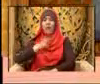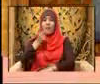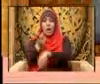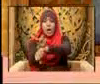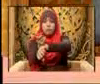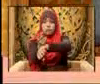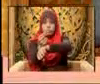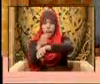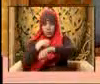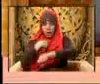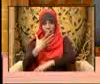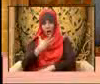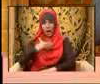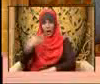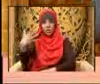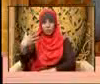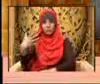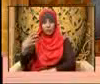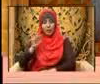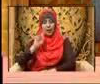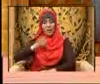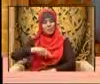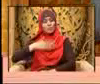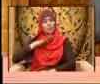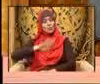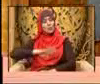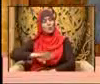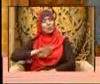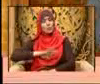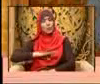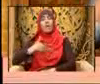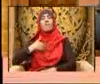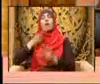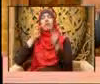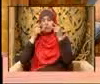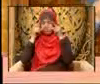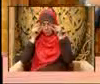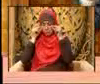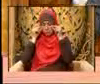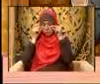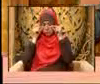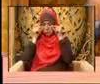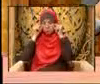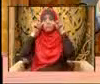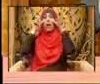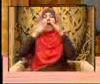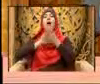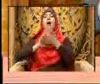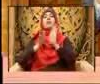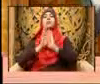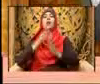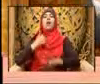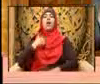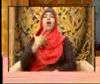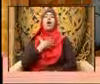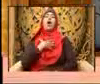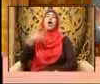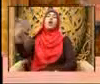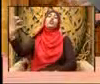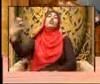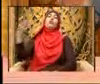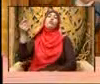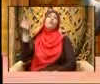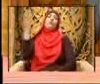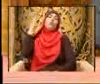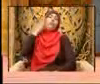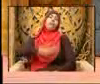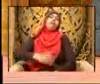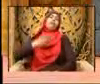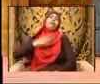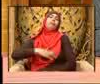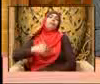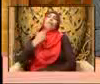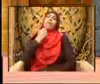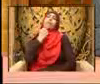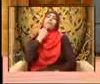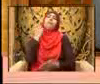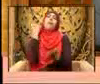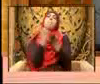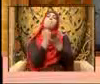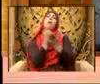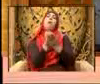أن الإنسان يغمض عين يحل عين يلقى روحه من الأثرياء ومن الأغنياء وعنده الأرقام الخيالية في الحساب الشخصي متاعه في